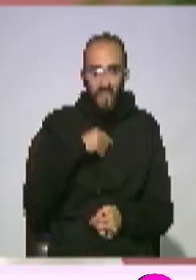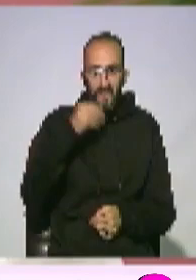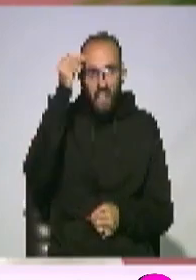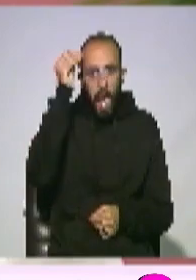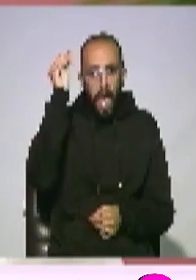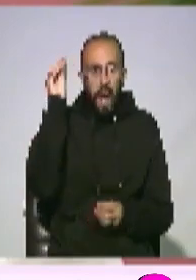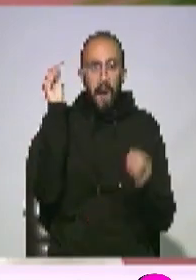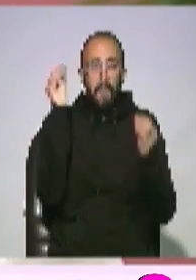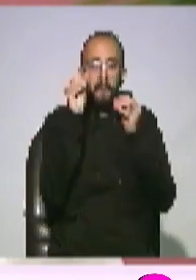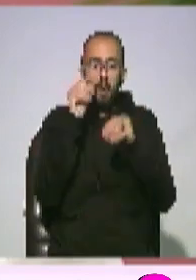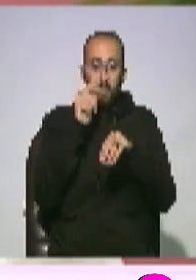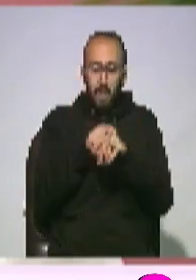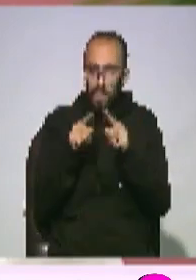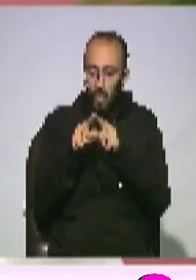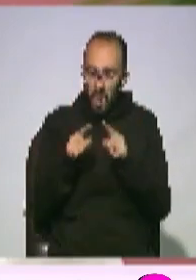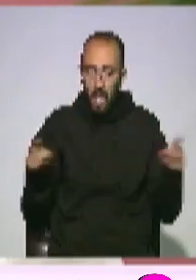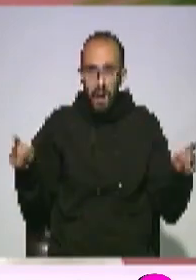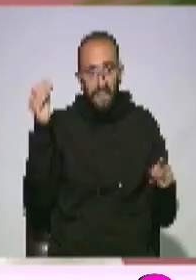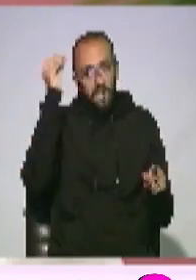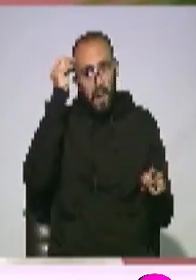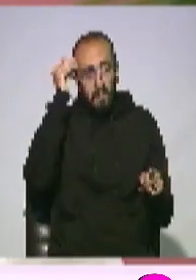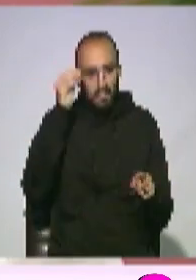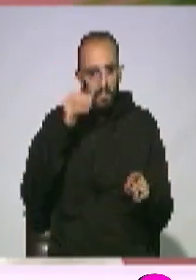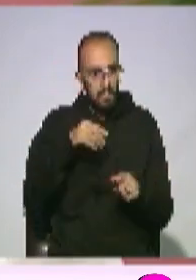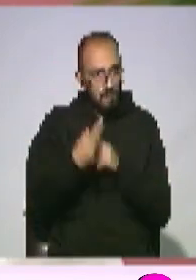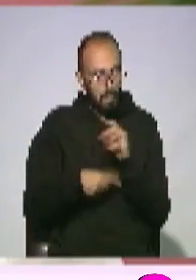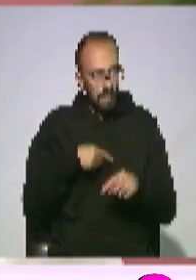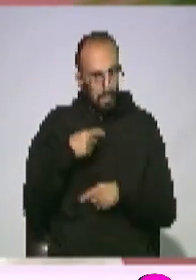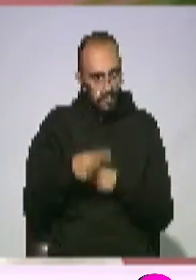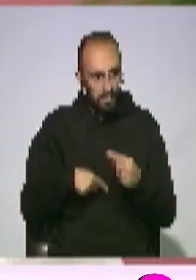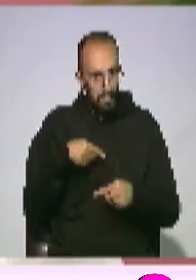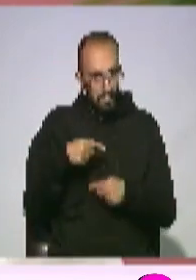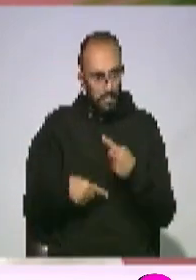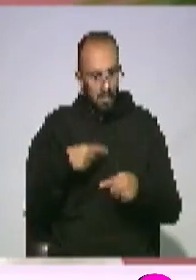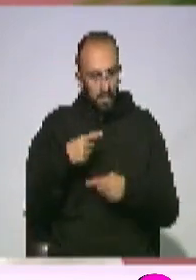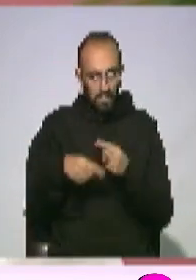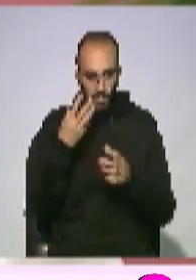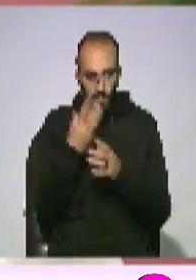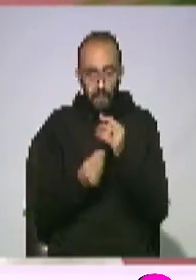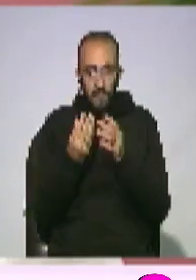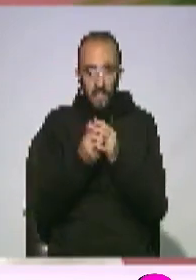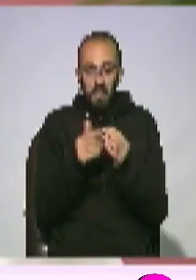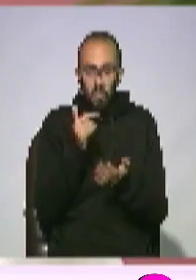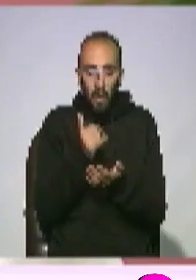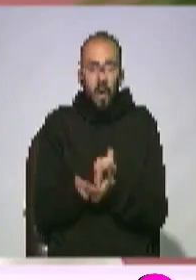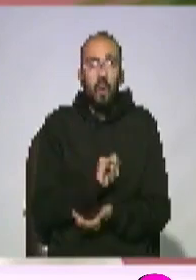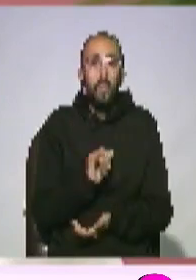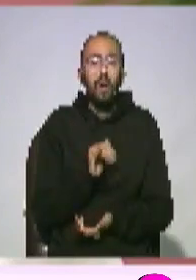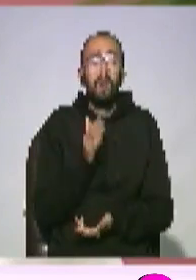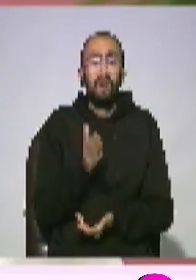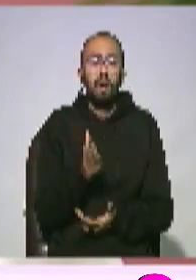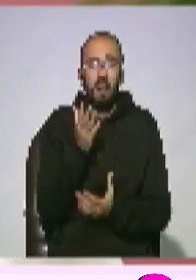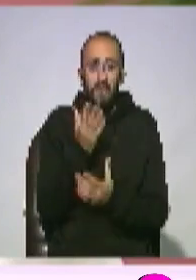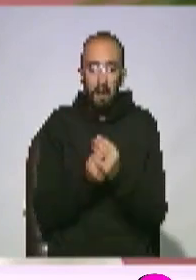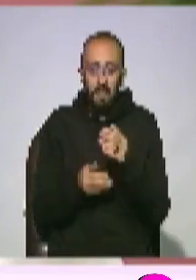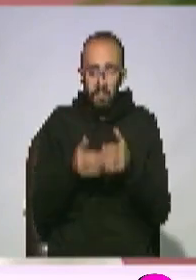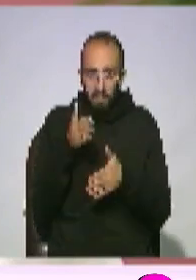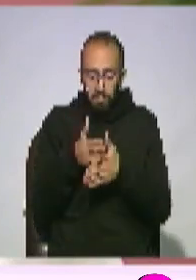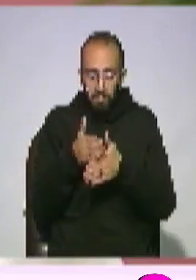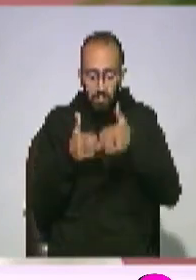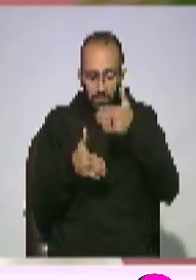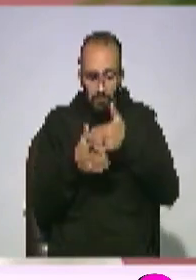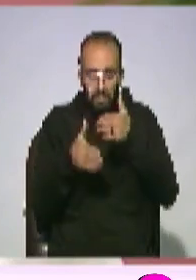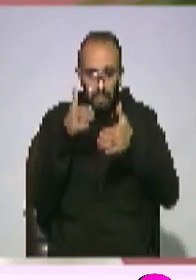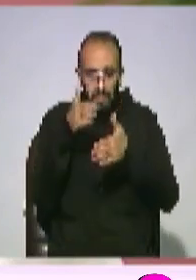فيه. كان قدامك فترات طويله تتراجع فيها مع على ان الانجاب مسؤوليه، انك تبني طفل